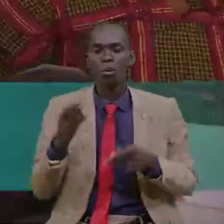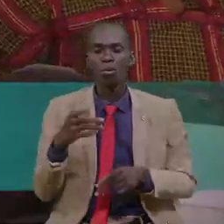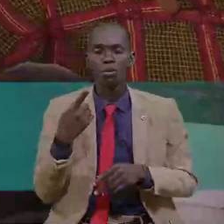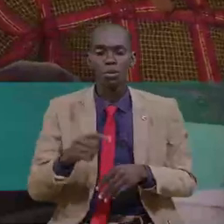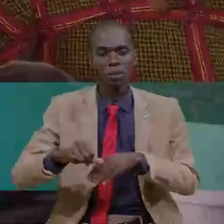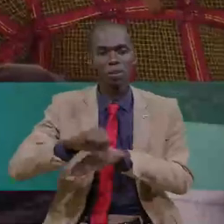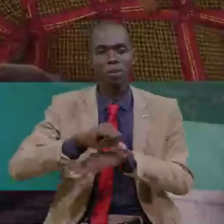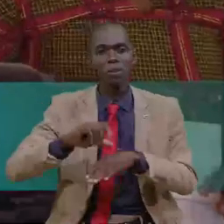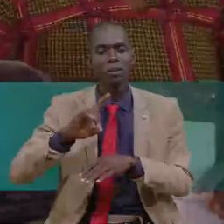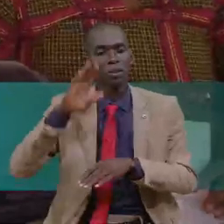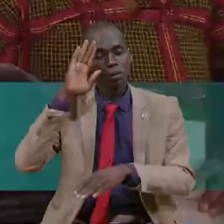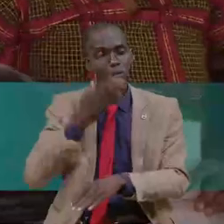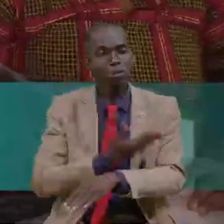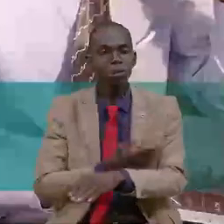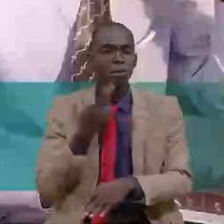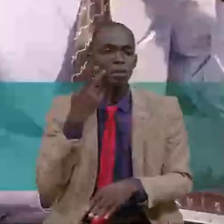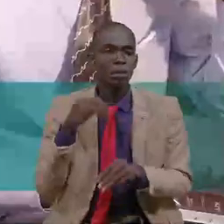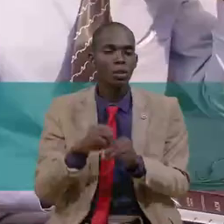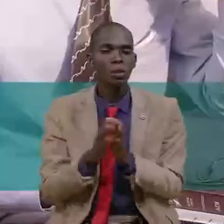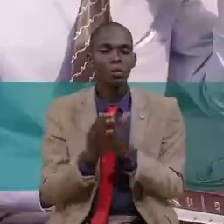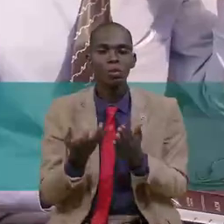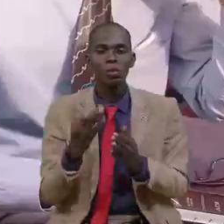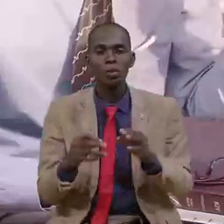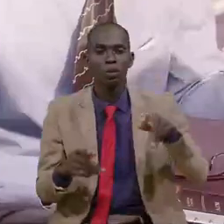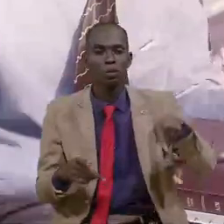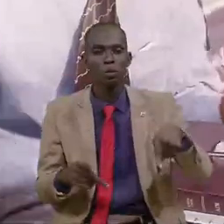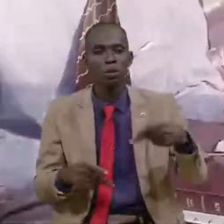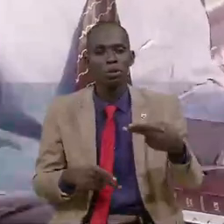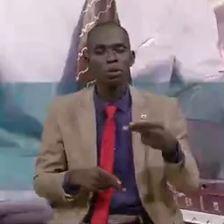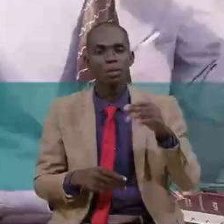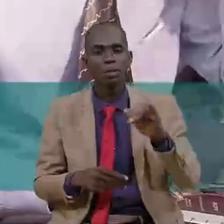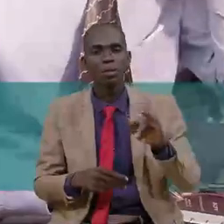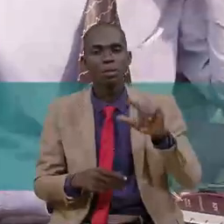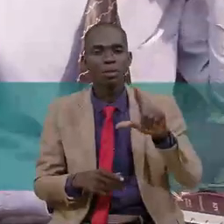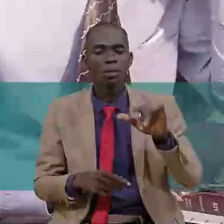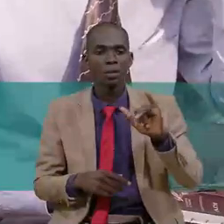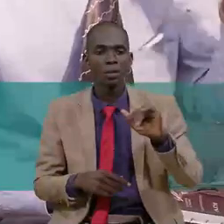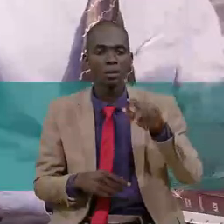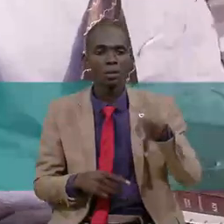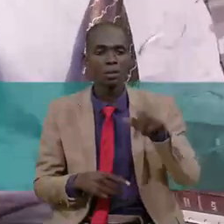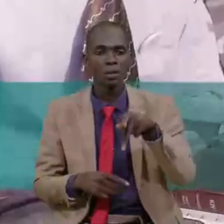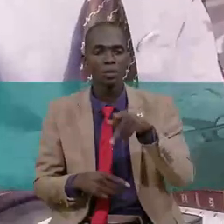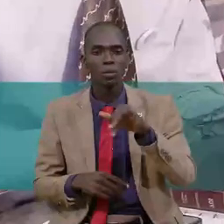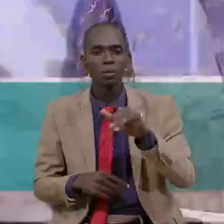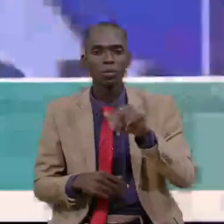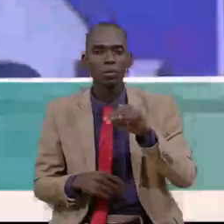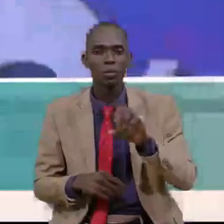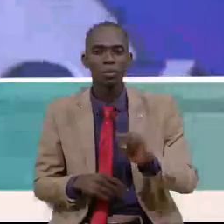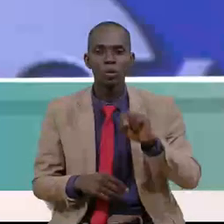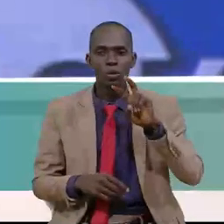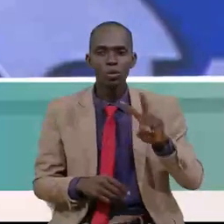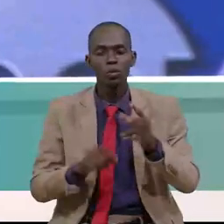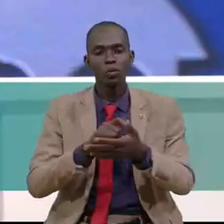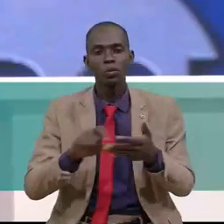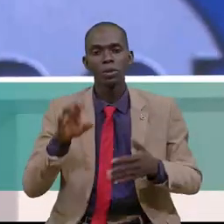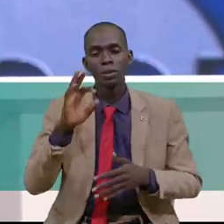oint. Il nous dit en Philippiens chapitre 2, lisons le verset 9. Philippiens